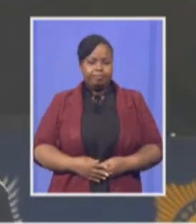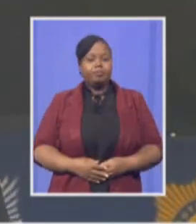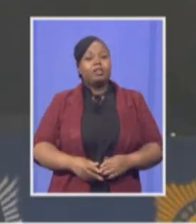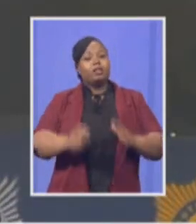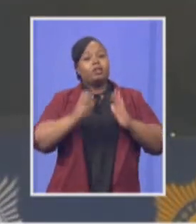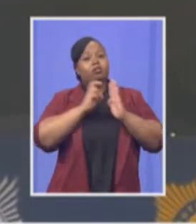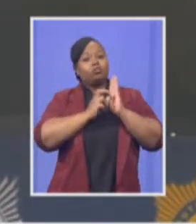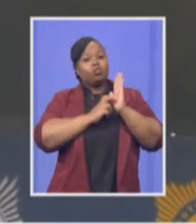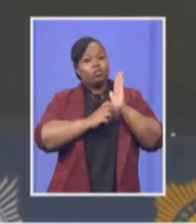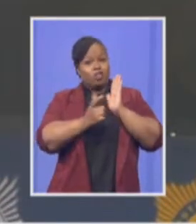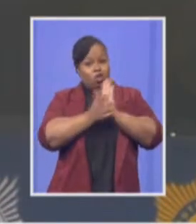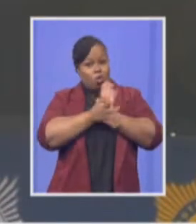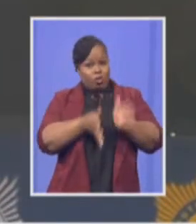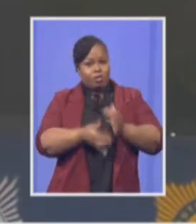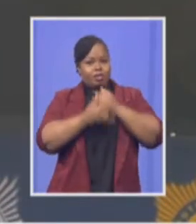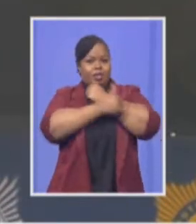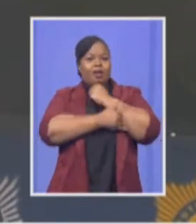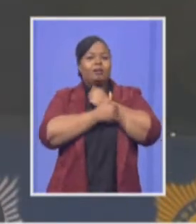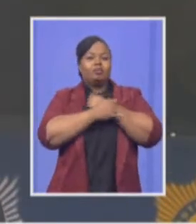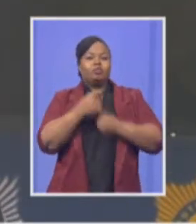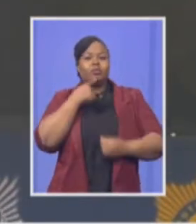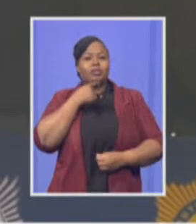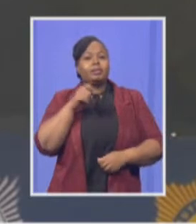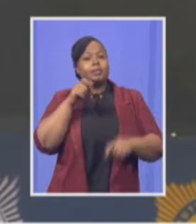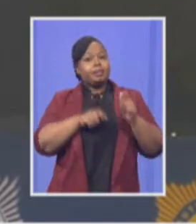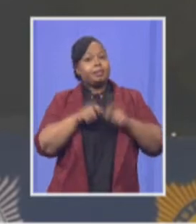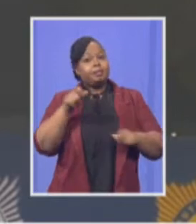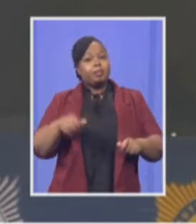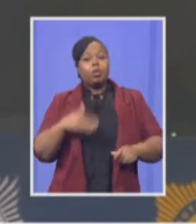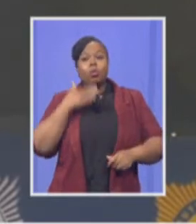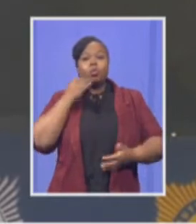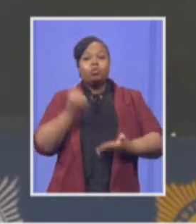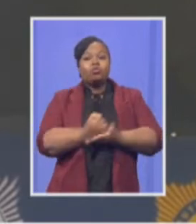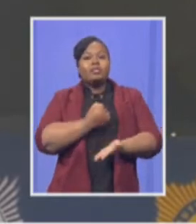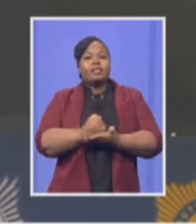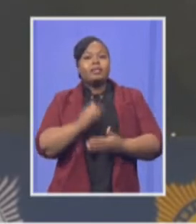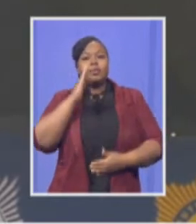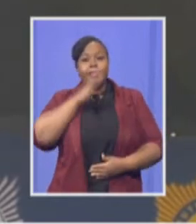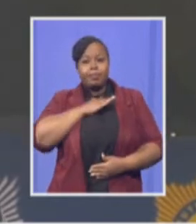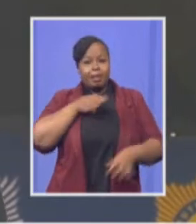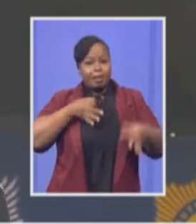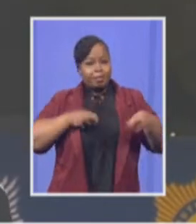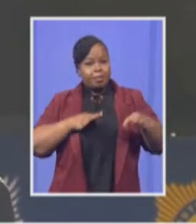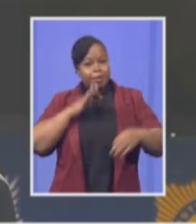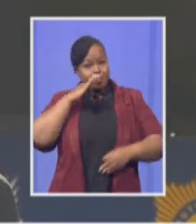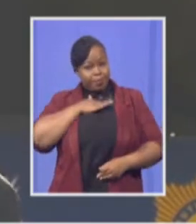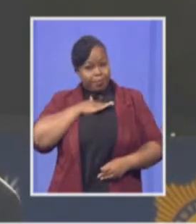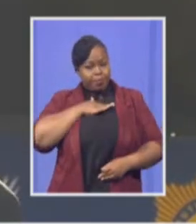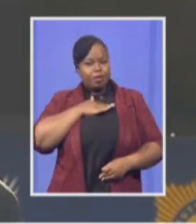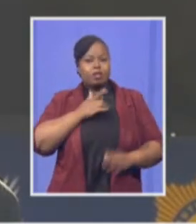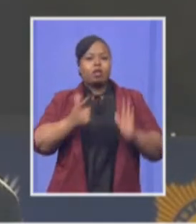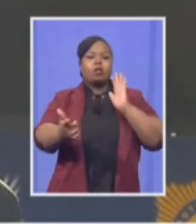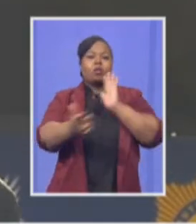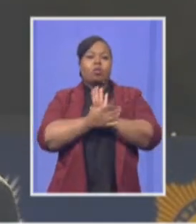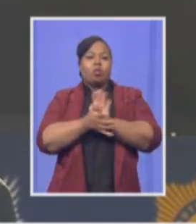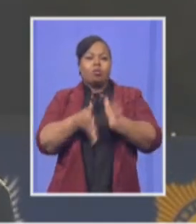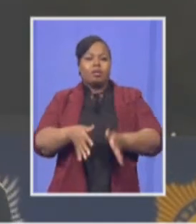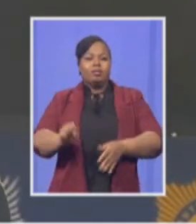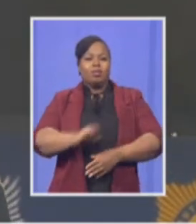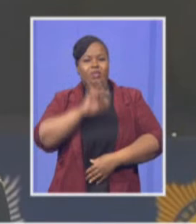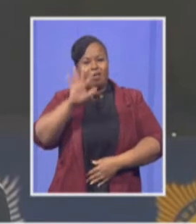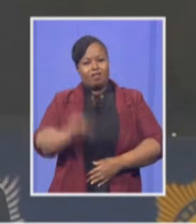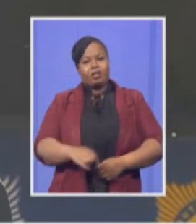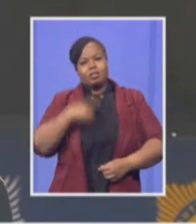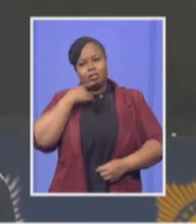kumthetho wezwe ukuthi abantu aba-unregistered naba-undocumented umthetho wezwe udile